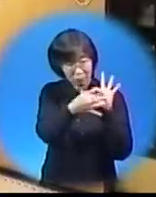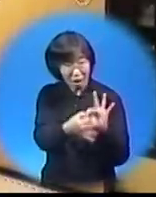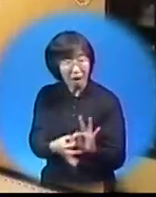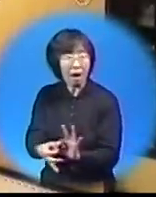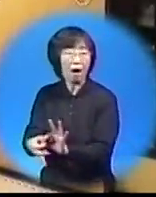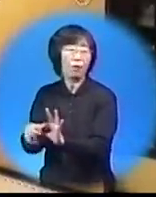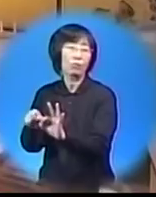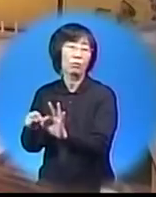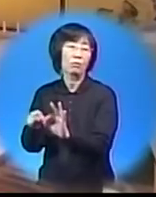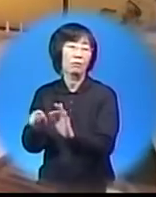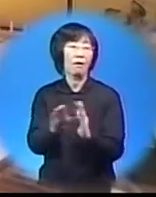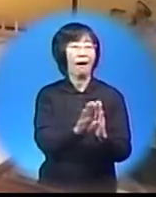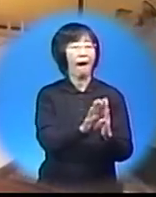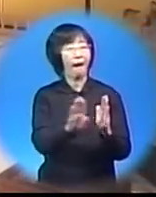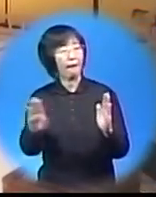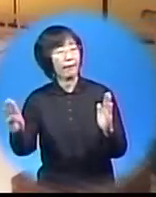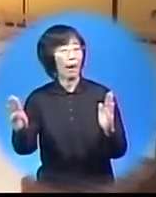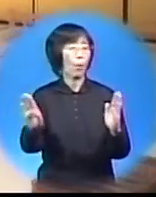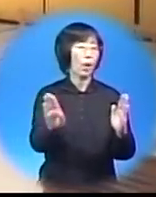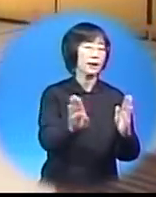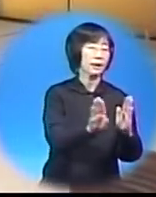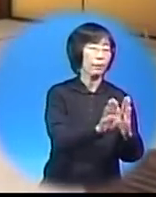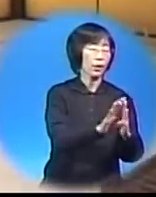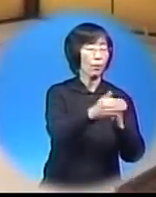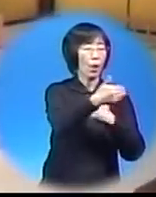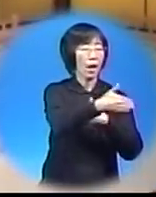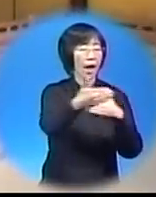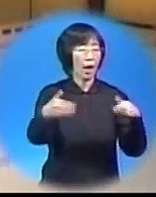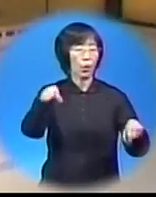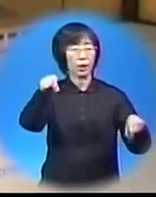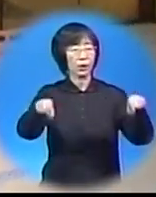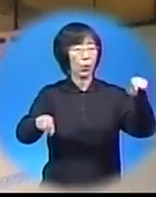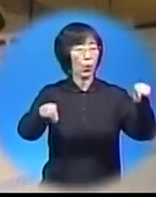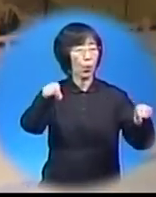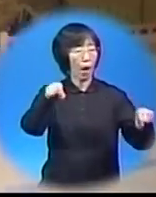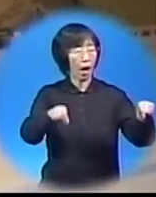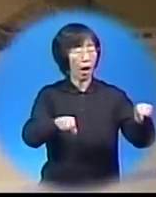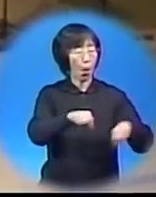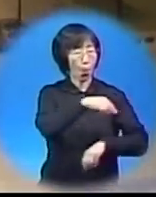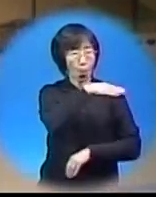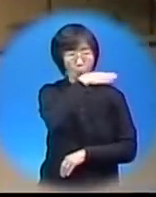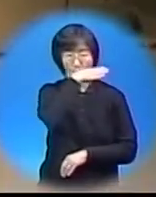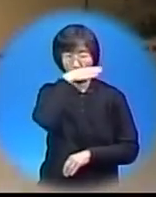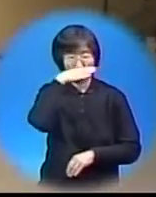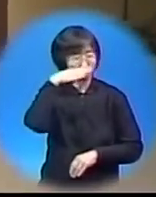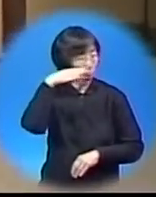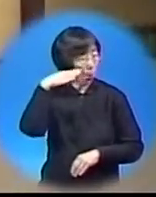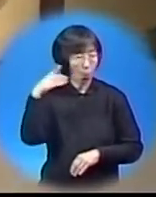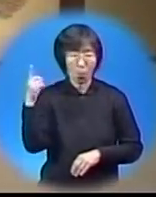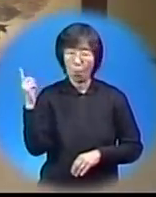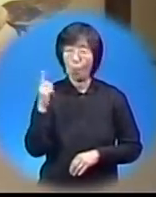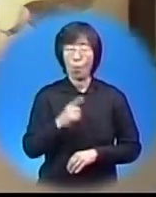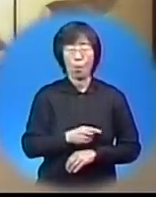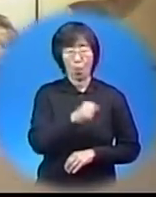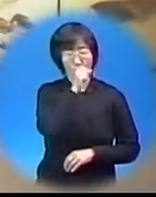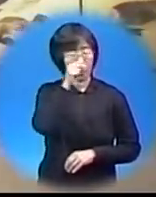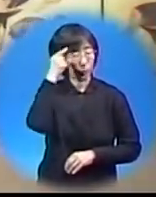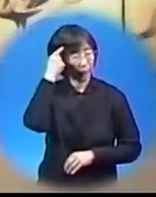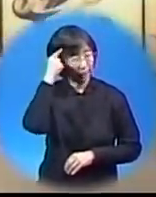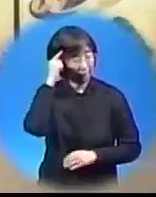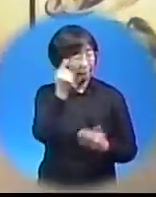。このように開けても閉めてもお部屋の調和が保たれるようにと工夫して描かれております